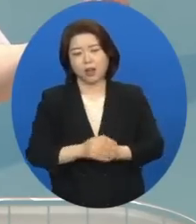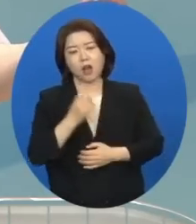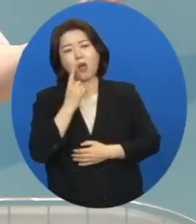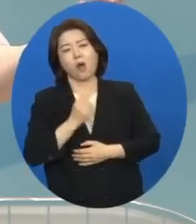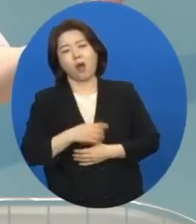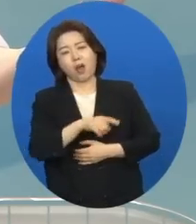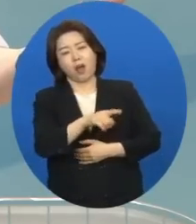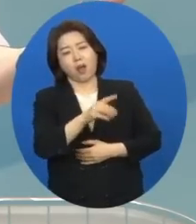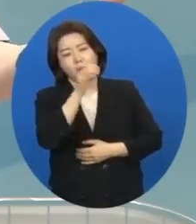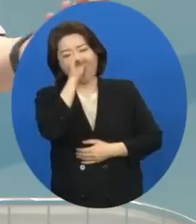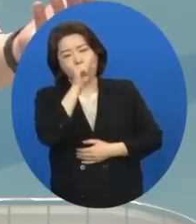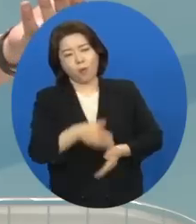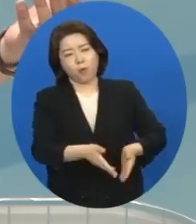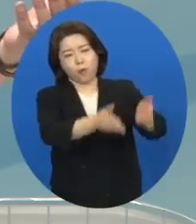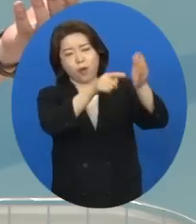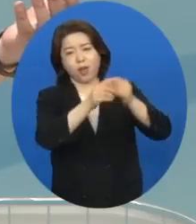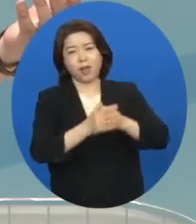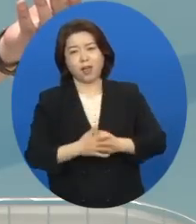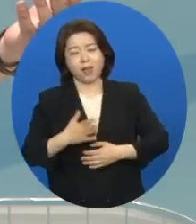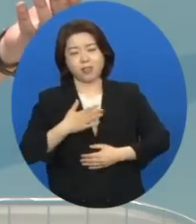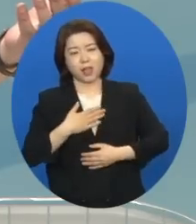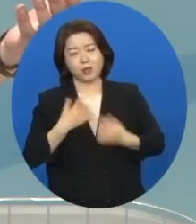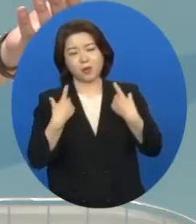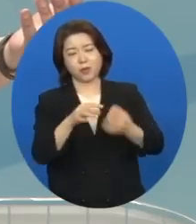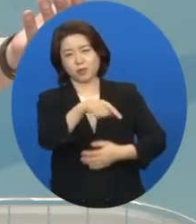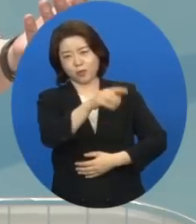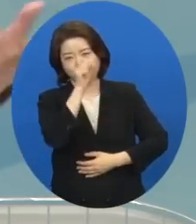부러워하는 길, 여전히 나도 좋고